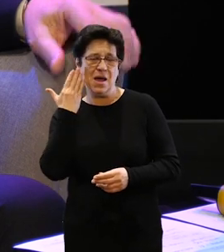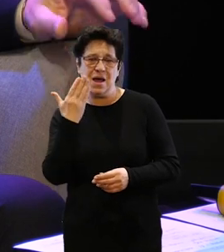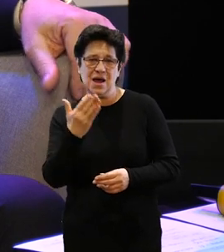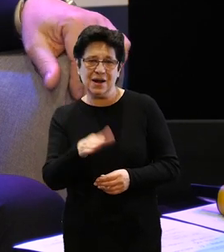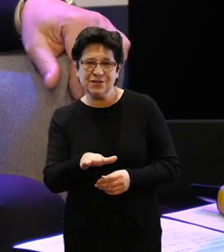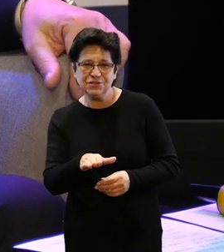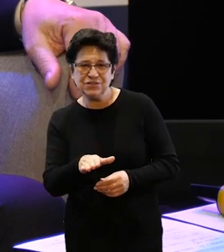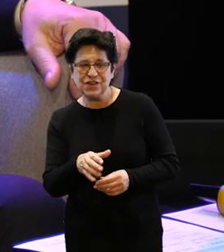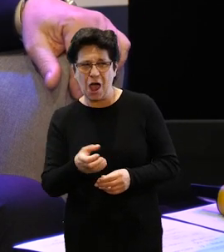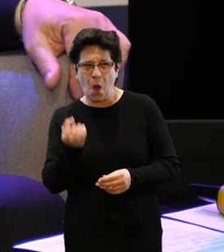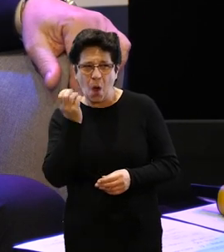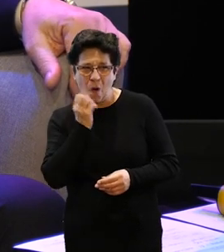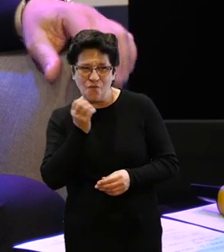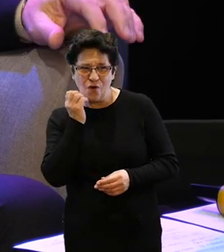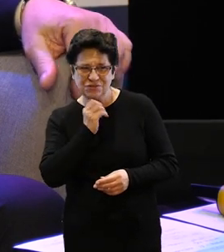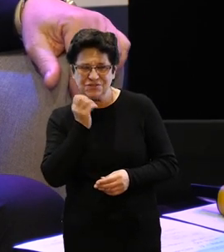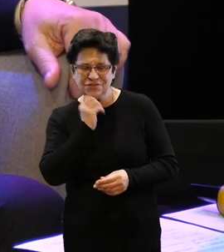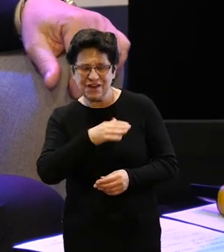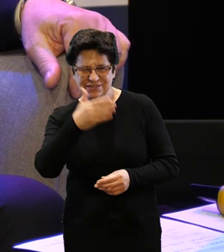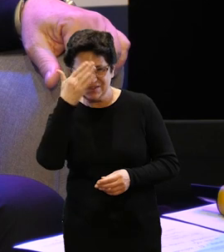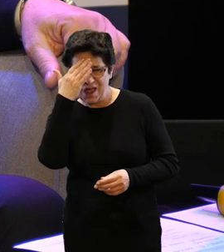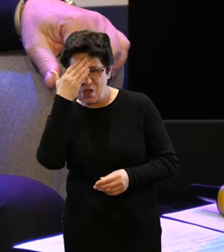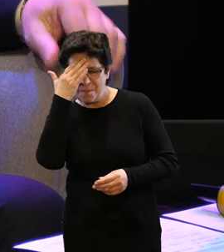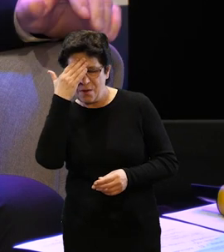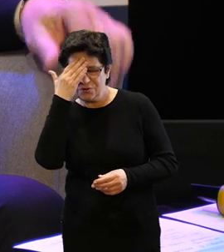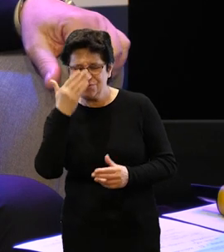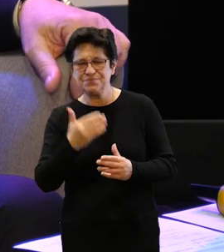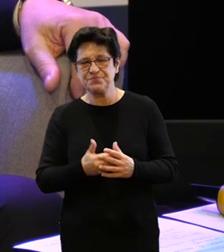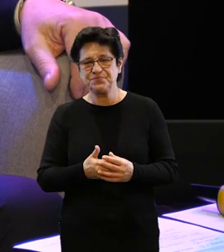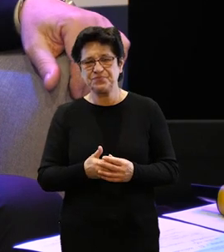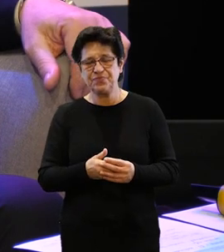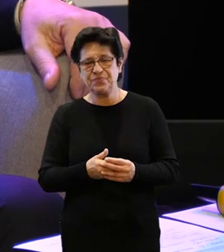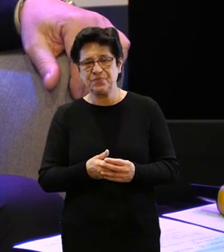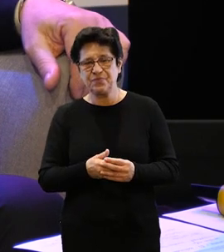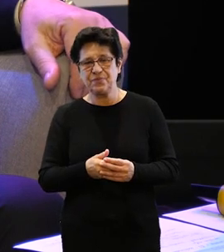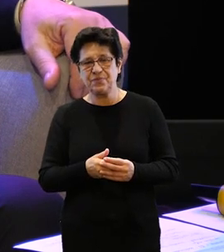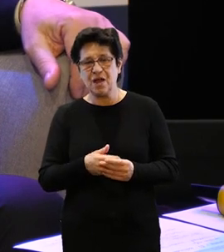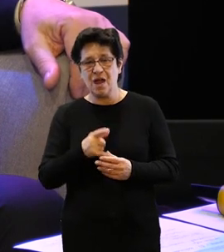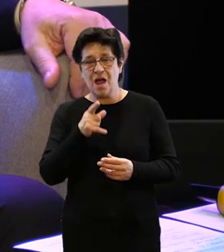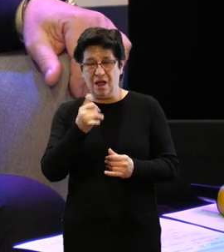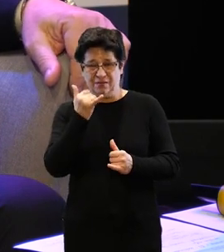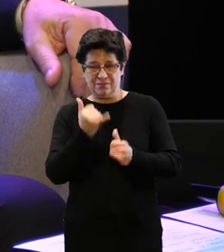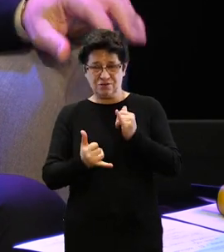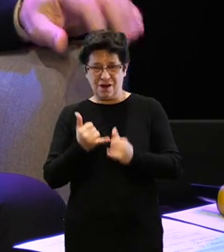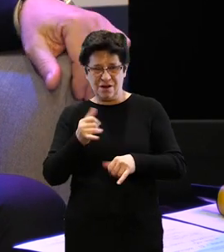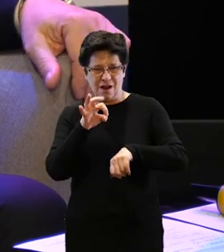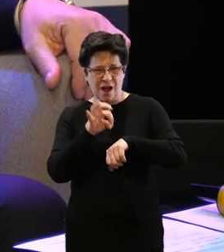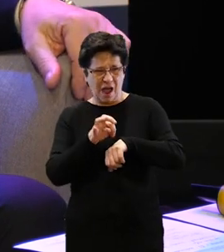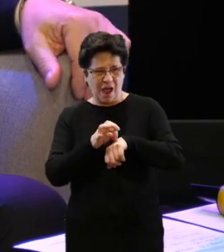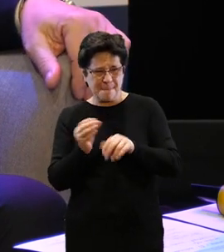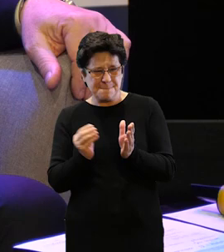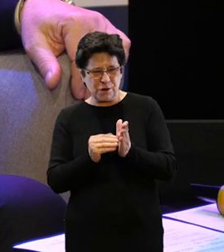powiem Taka owocna znajomość ponieważ No wiadomo że jeżeli lekarz potrzebował